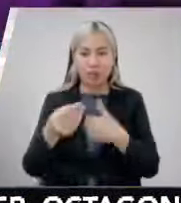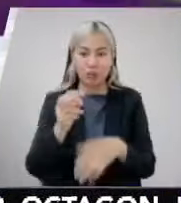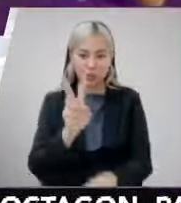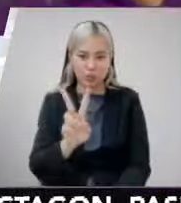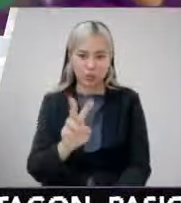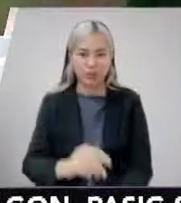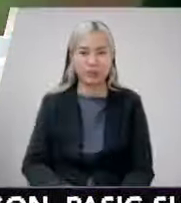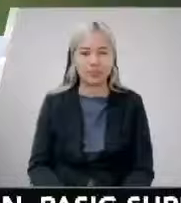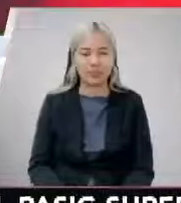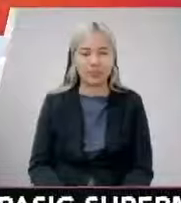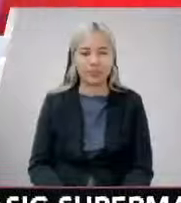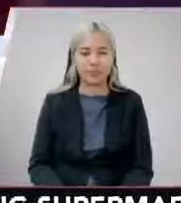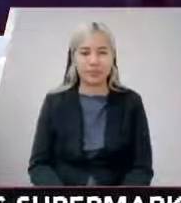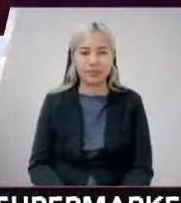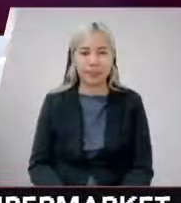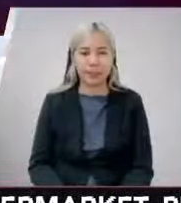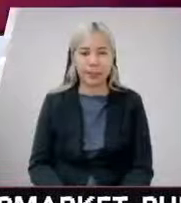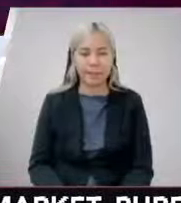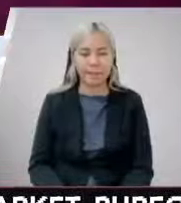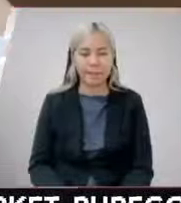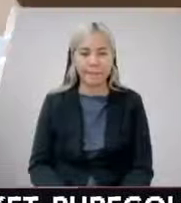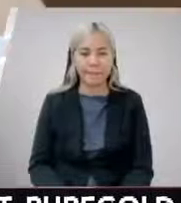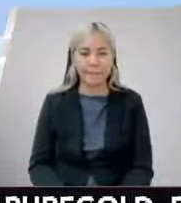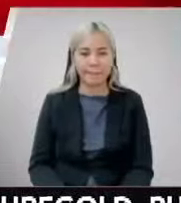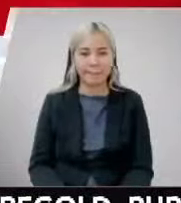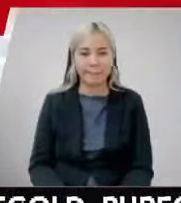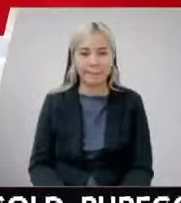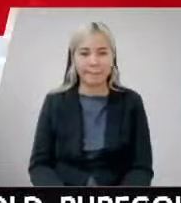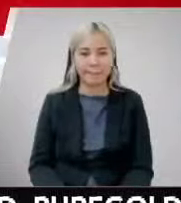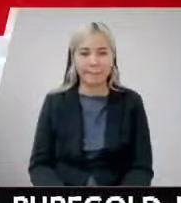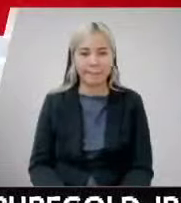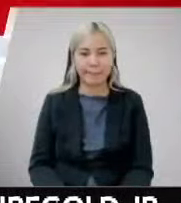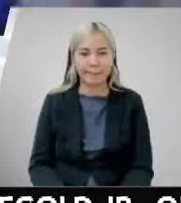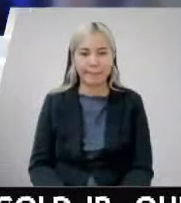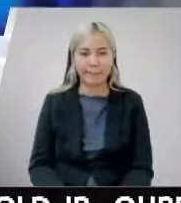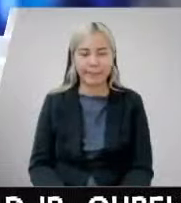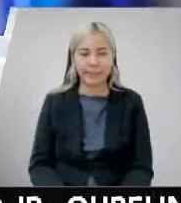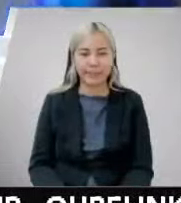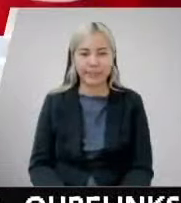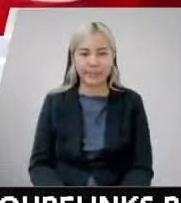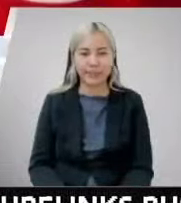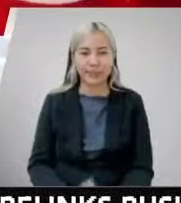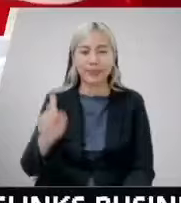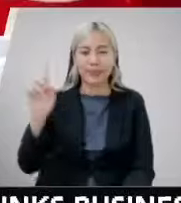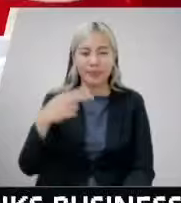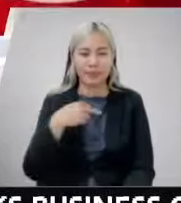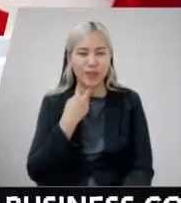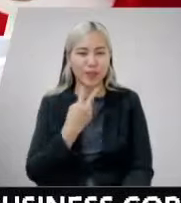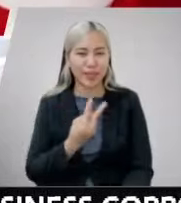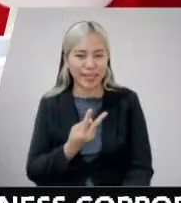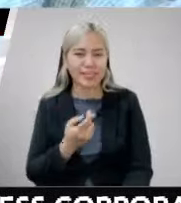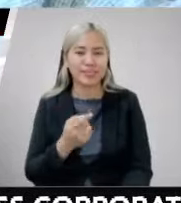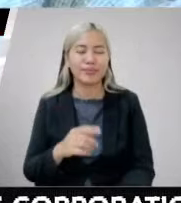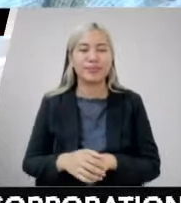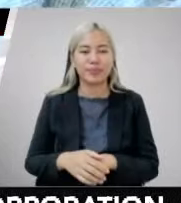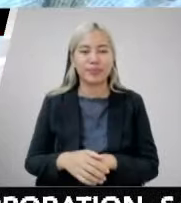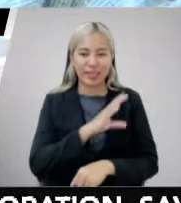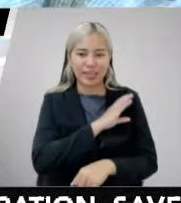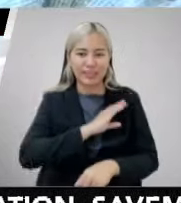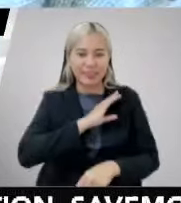What do you mean, we? Siya si Liza Lapira, ang boses sa likod ng kinaaaliwang karakter na si